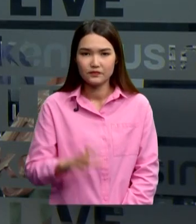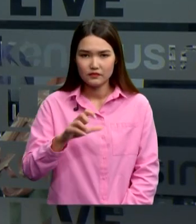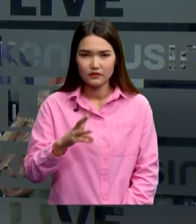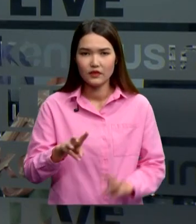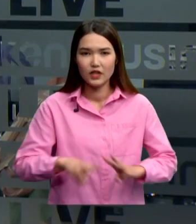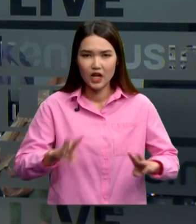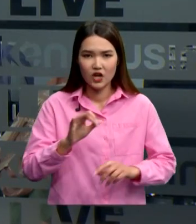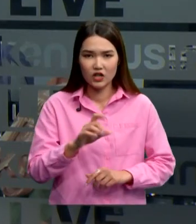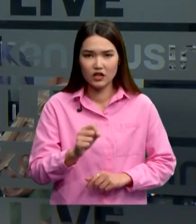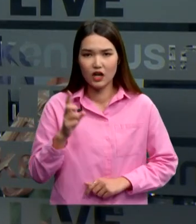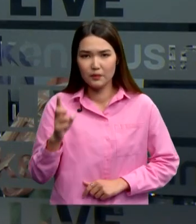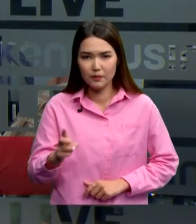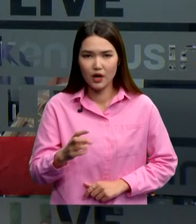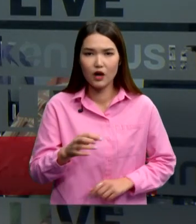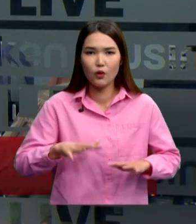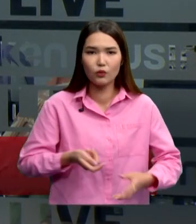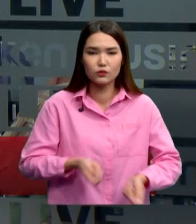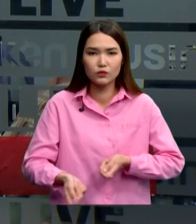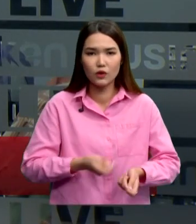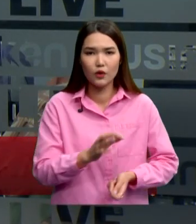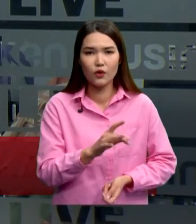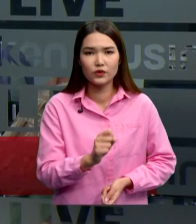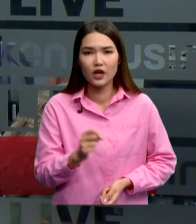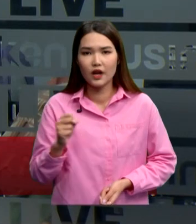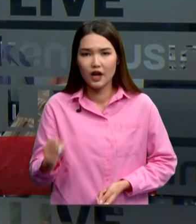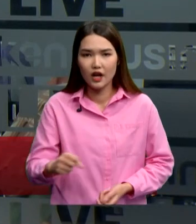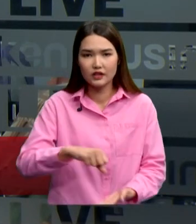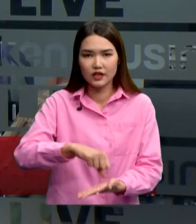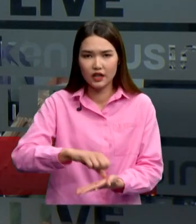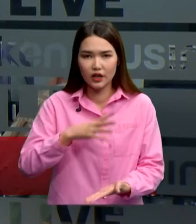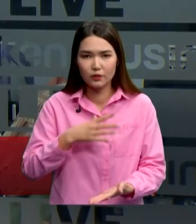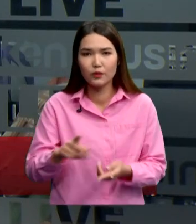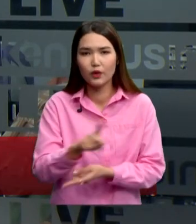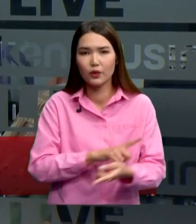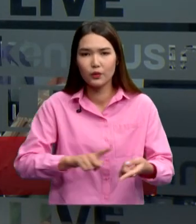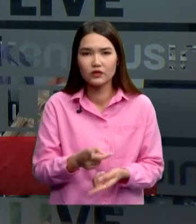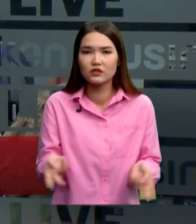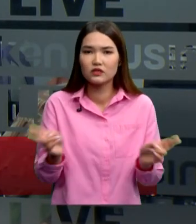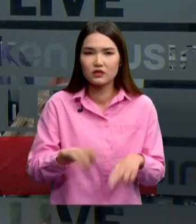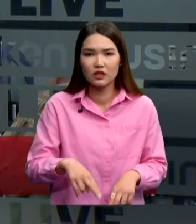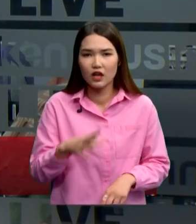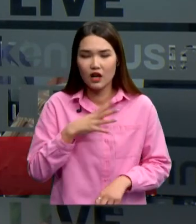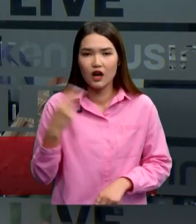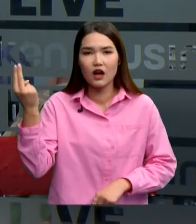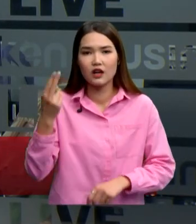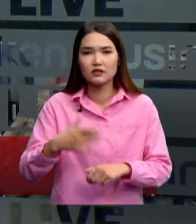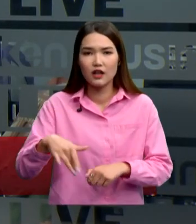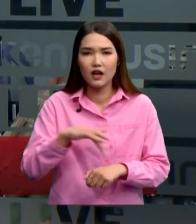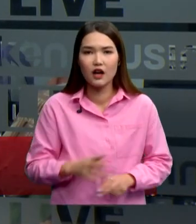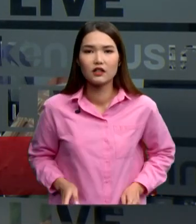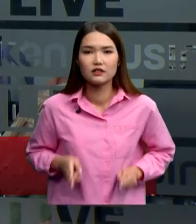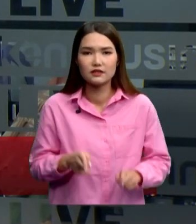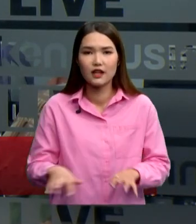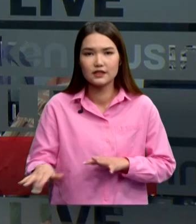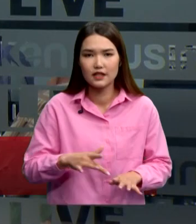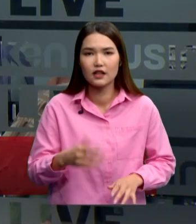Экс-министр Елжан Біртанов пен оның орынбасары болған Олжас Әбішевке қатысты үкім өзгеріссіз қалды. Астана қаласының қылмыстық істер